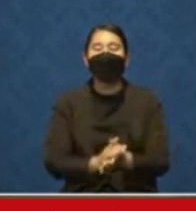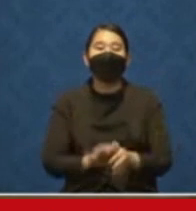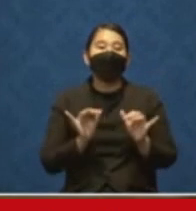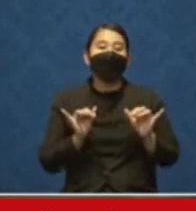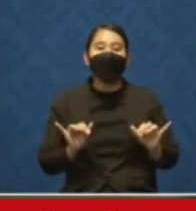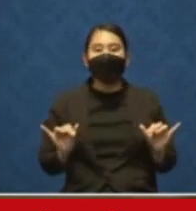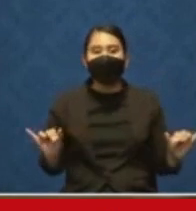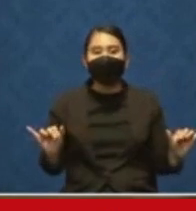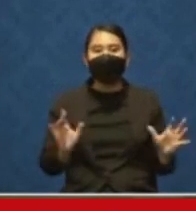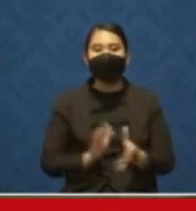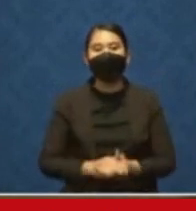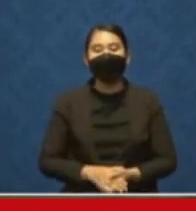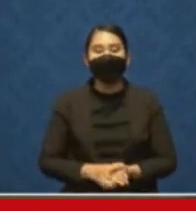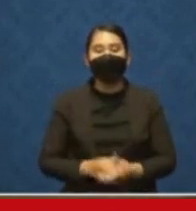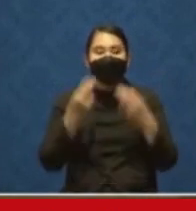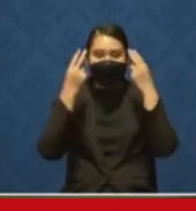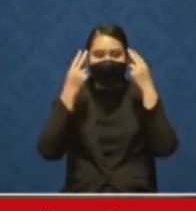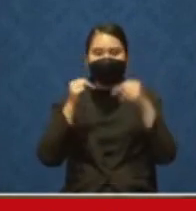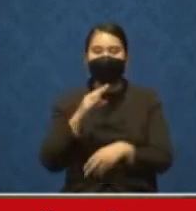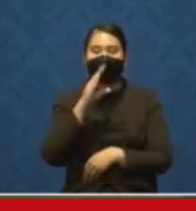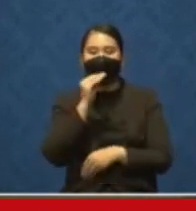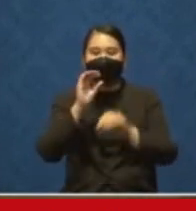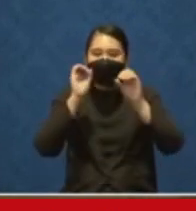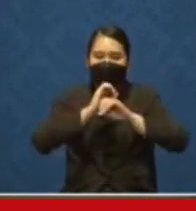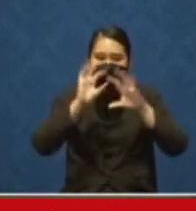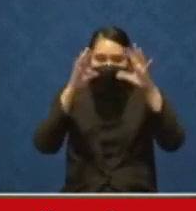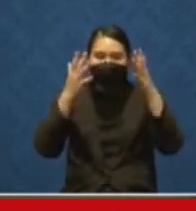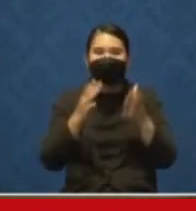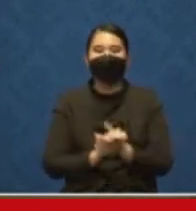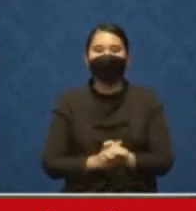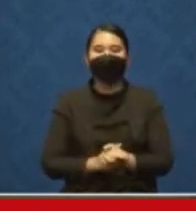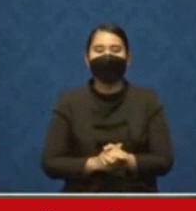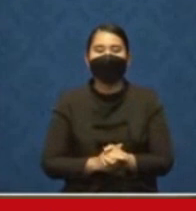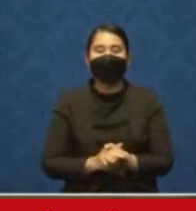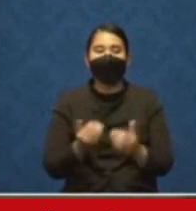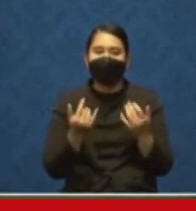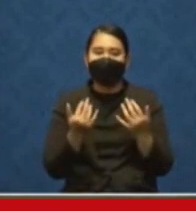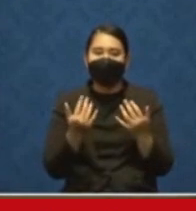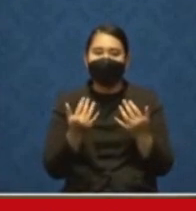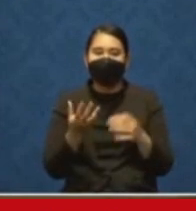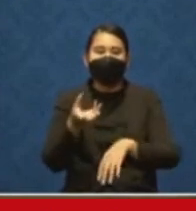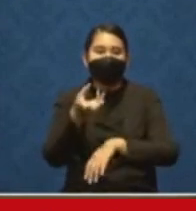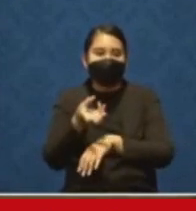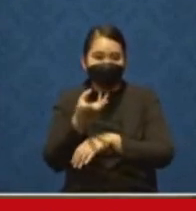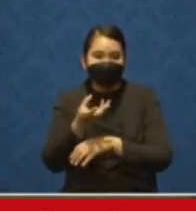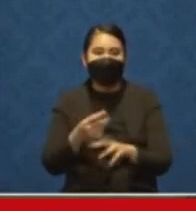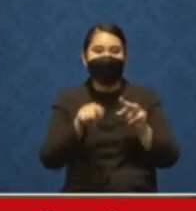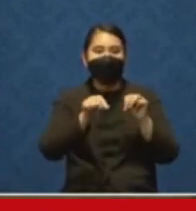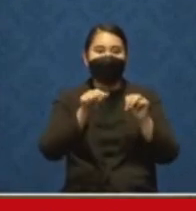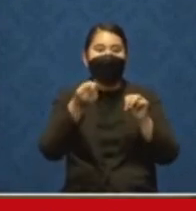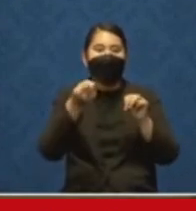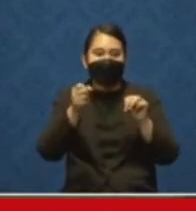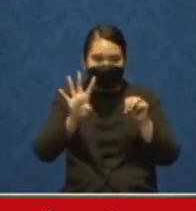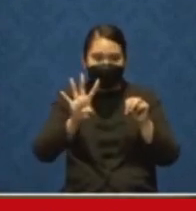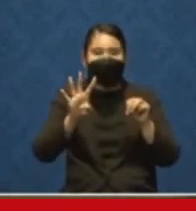ติดให้โทษนี่นี่คือจงใจแล้วถามว่านายกตอบไหมไม่ตอบก็ใช้พลังมนตรี